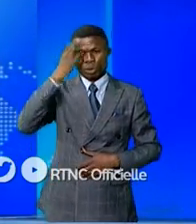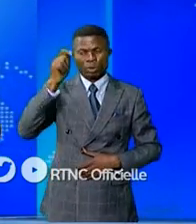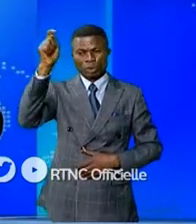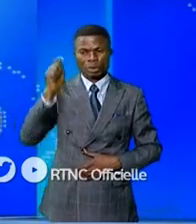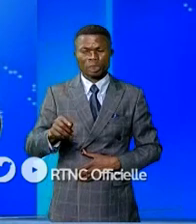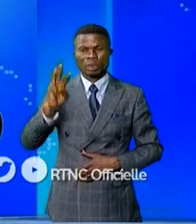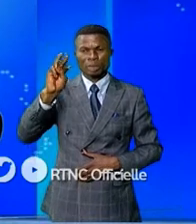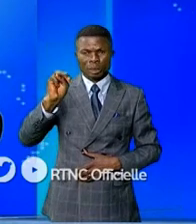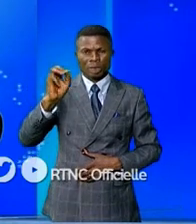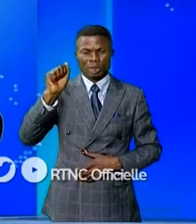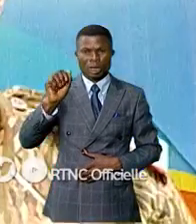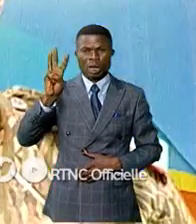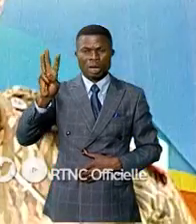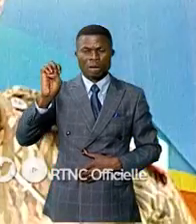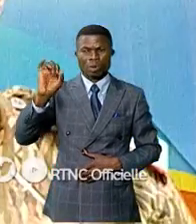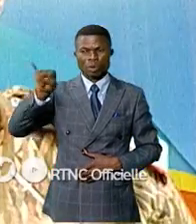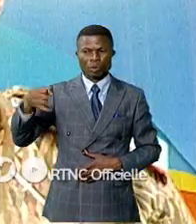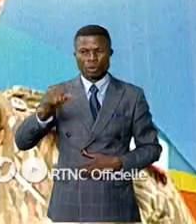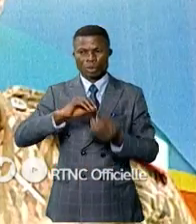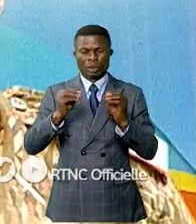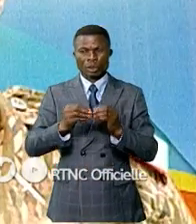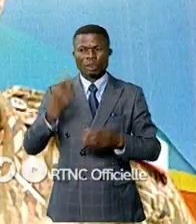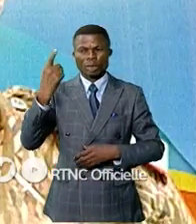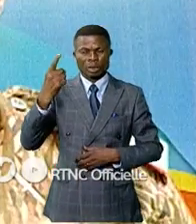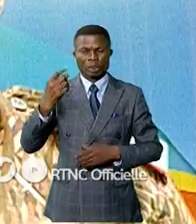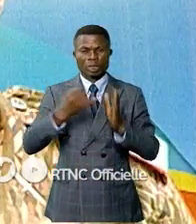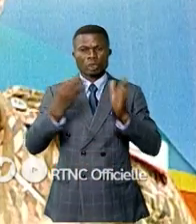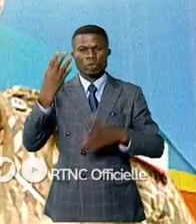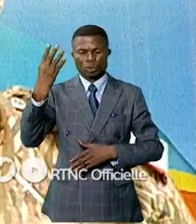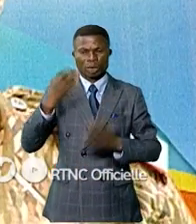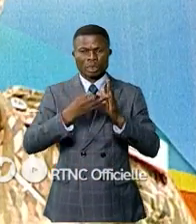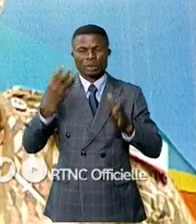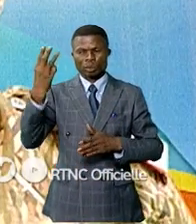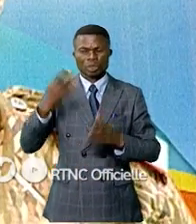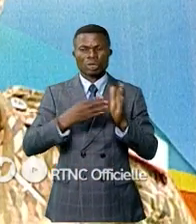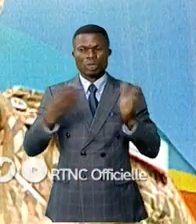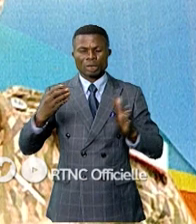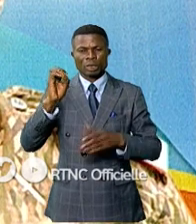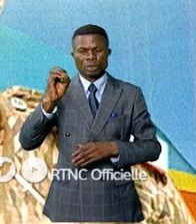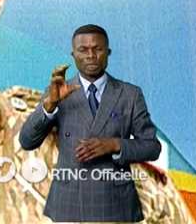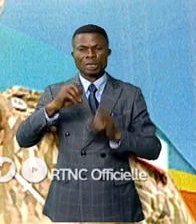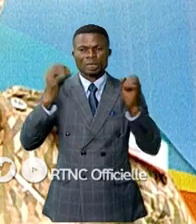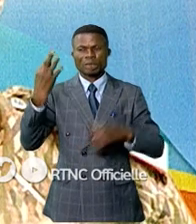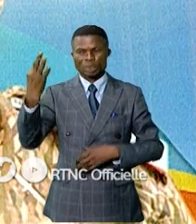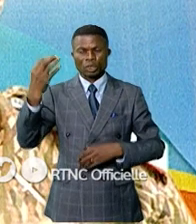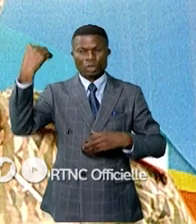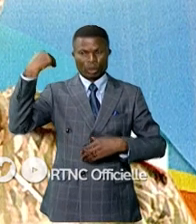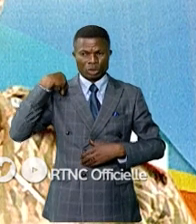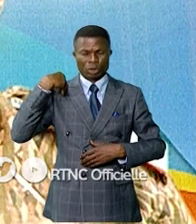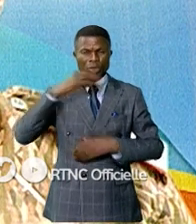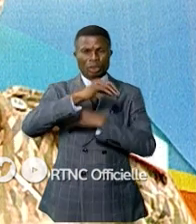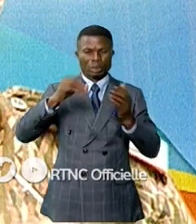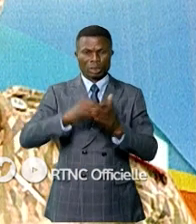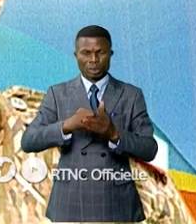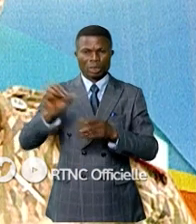Nawej Kazage Klen, matricule 1 64 77 90 56 053, commandant du